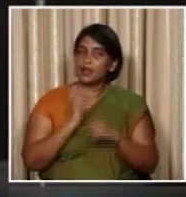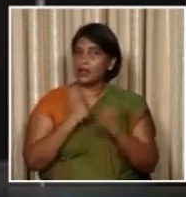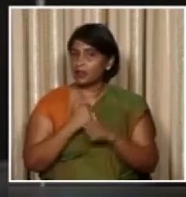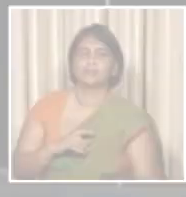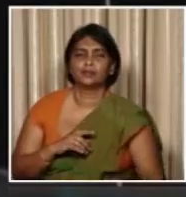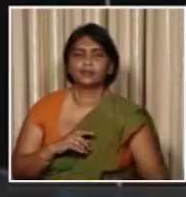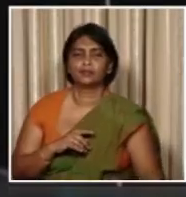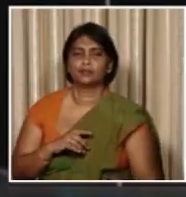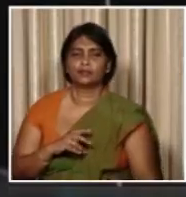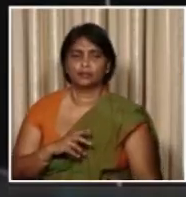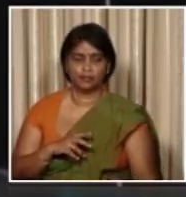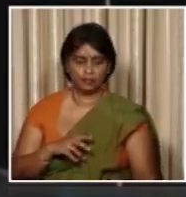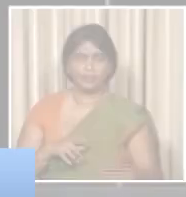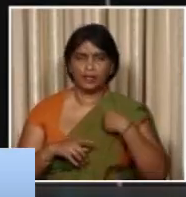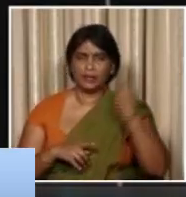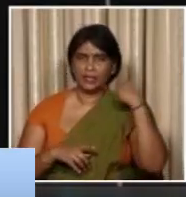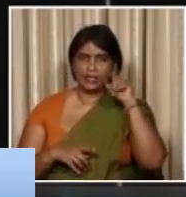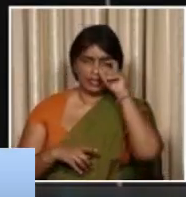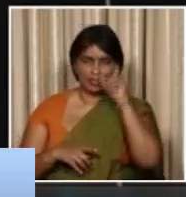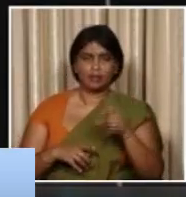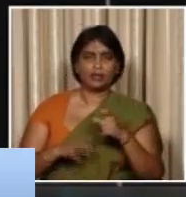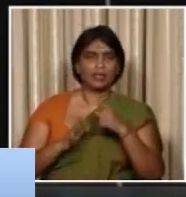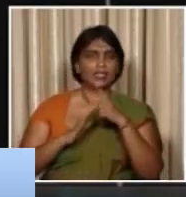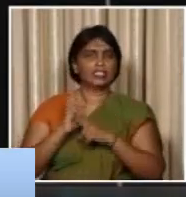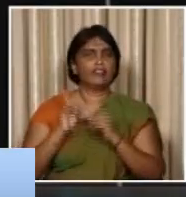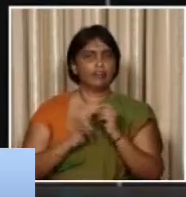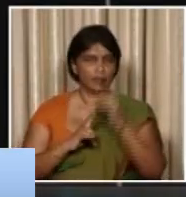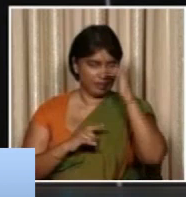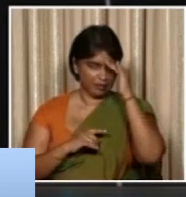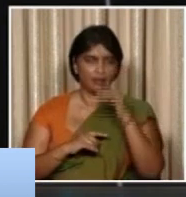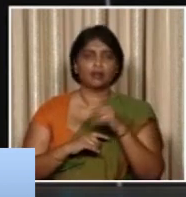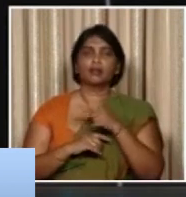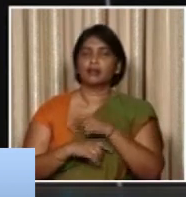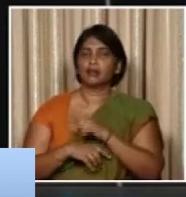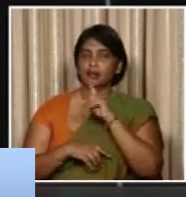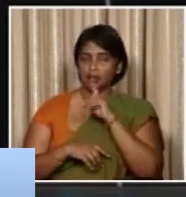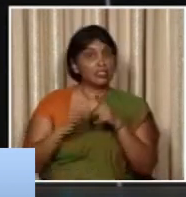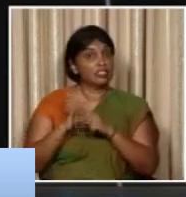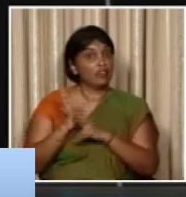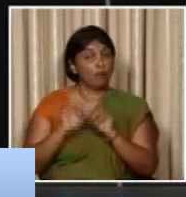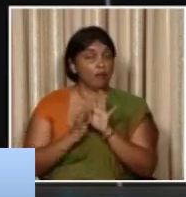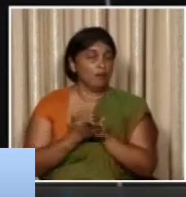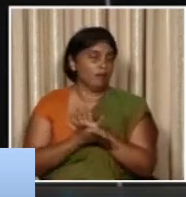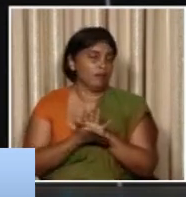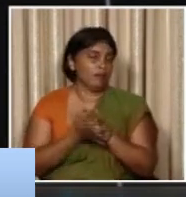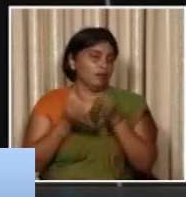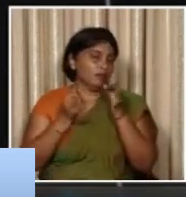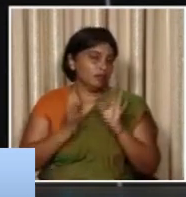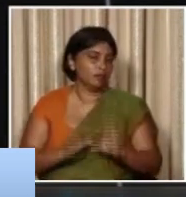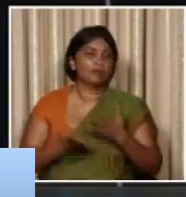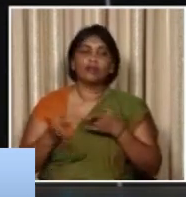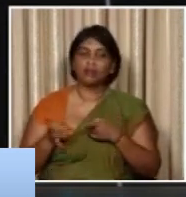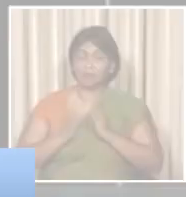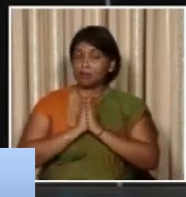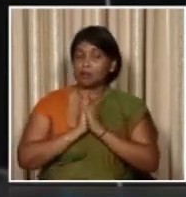නිවැරදි කරන්න බෑ. ඊයේ මම දැක්කා ජාතික ජන බලවේගයේ නායකයා මෙතන කතා කරා ඉබ්‍රාහිම් ගැන. ඒ නිර්මල පරම පවිත්‍ර